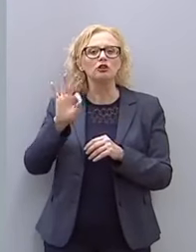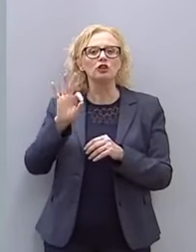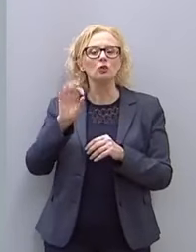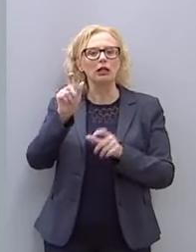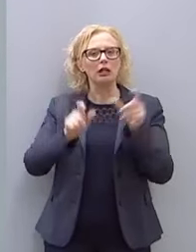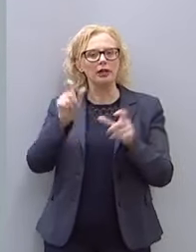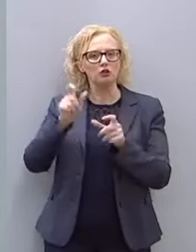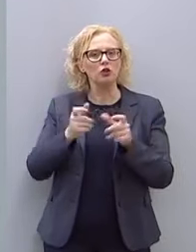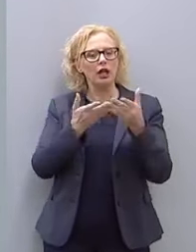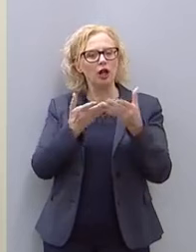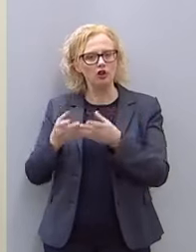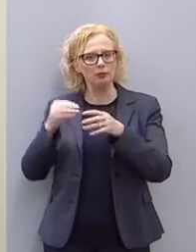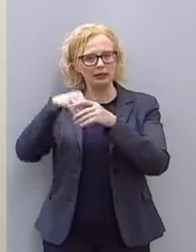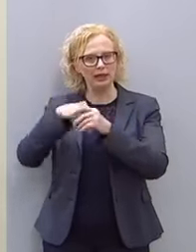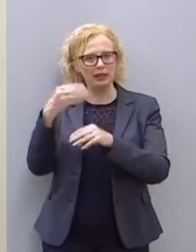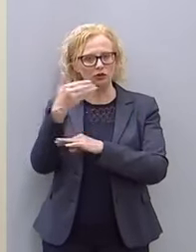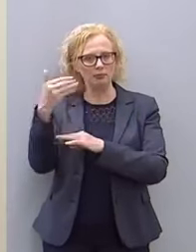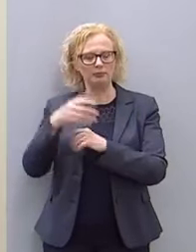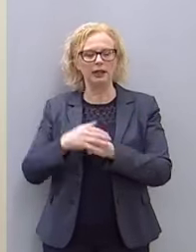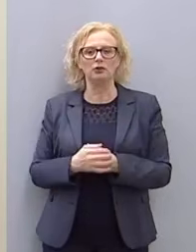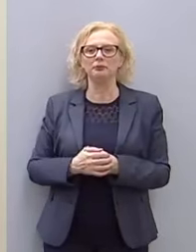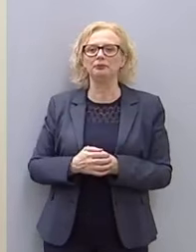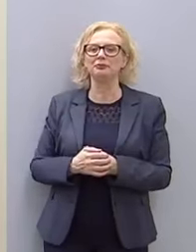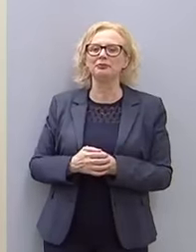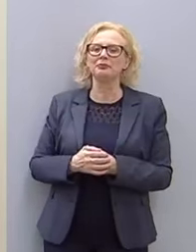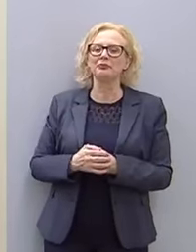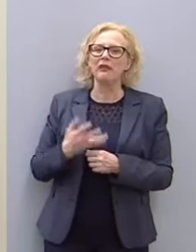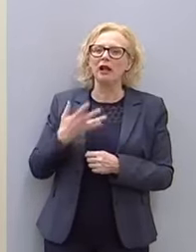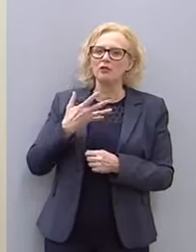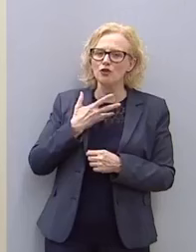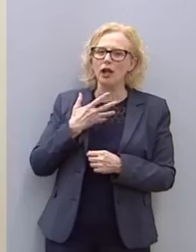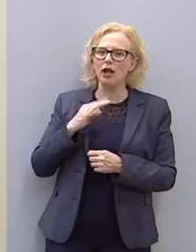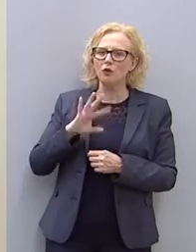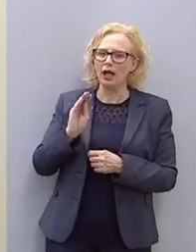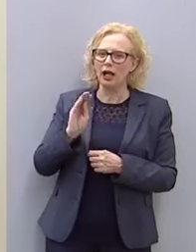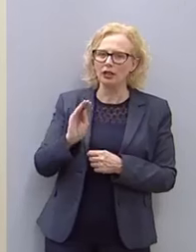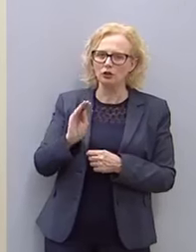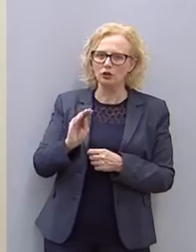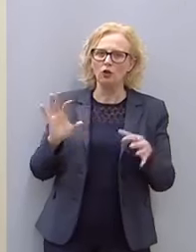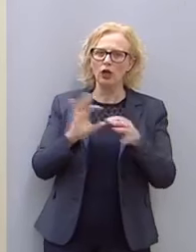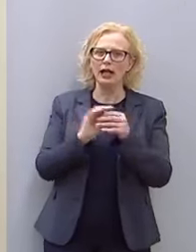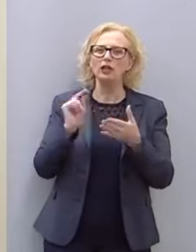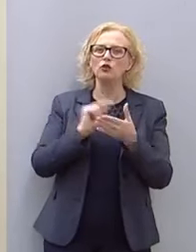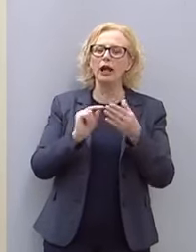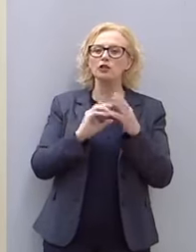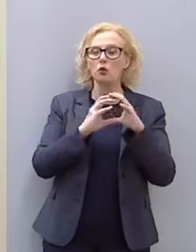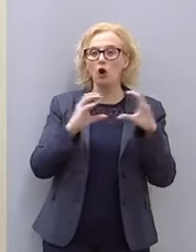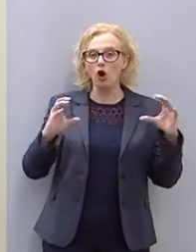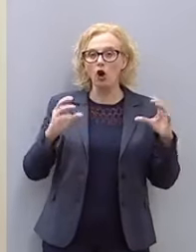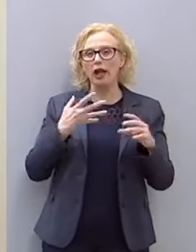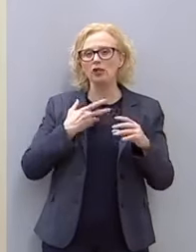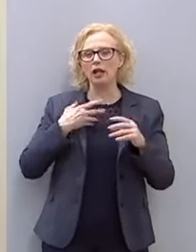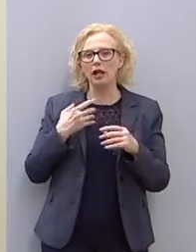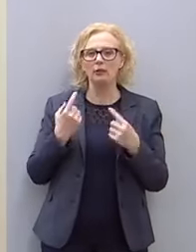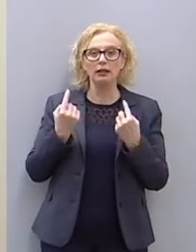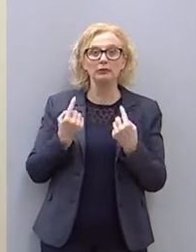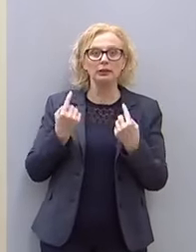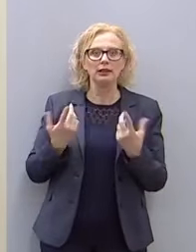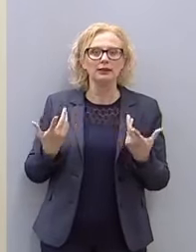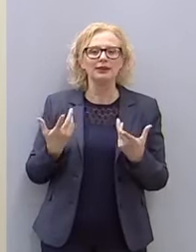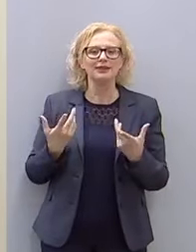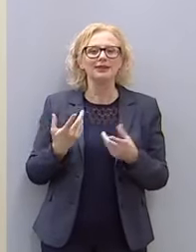interessati senza presidente invece sul fronte della scuola c'è anche molta attesa so che con